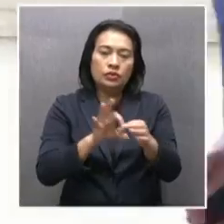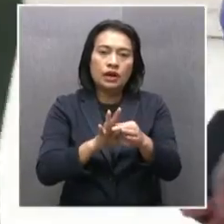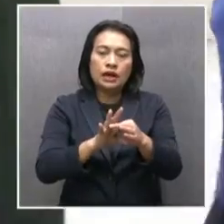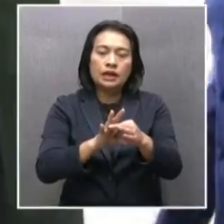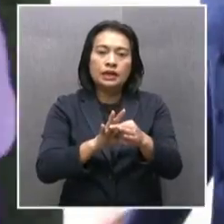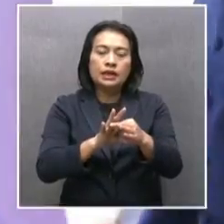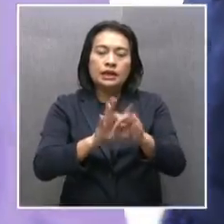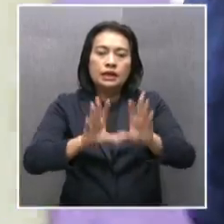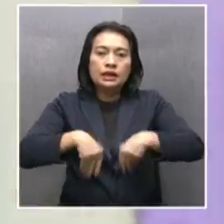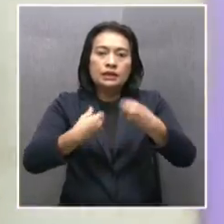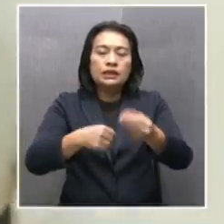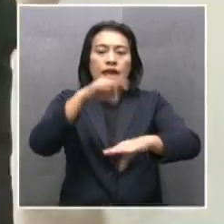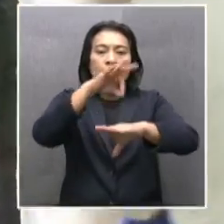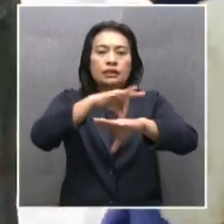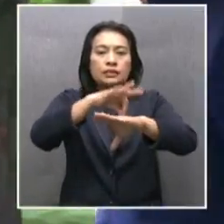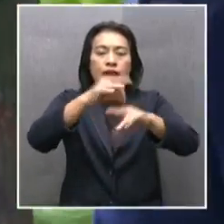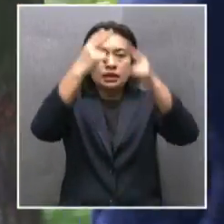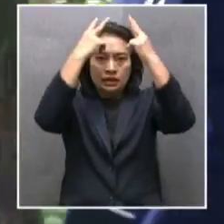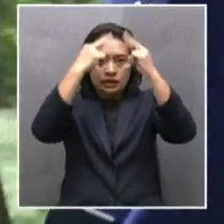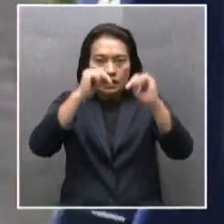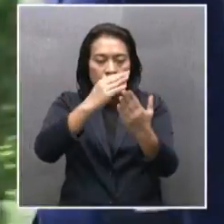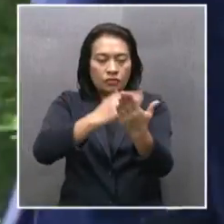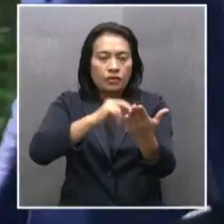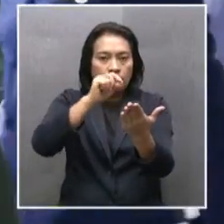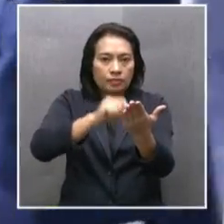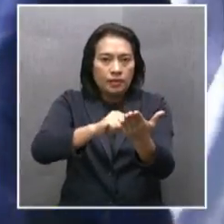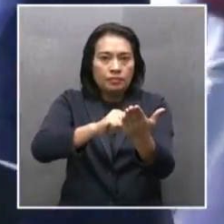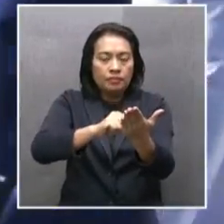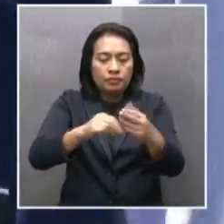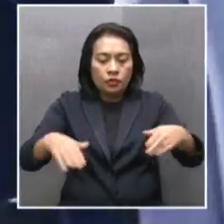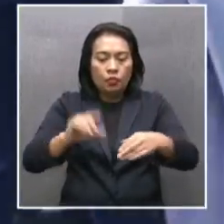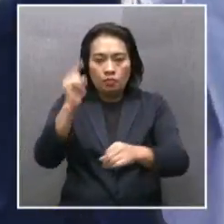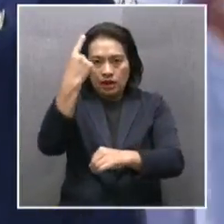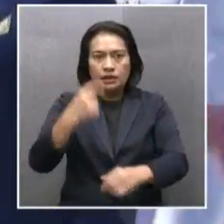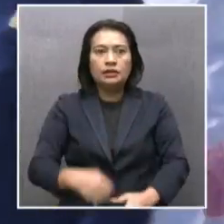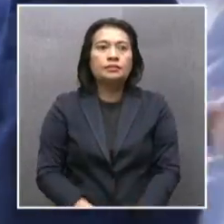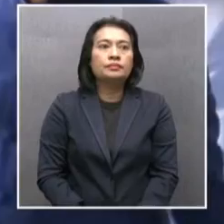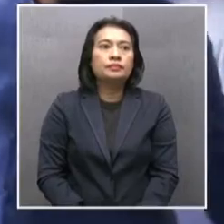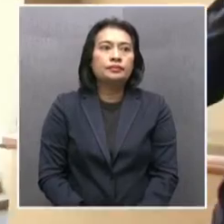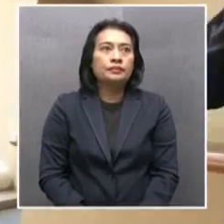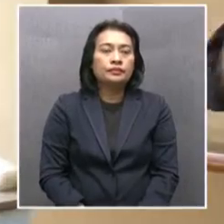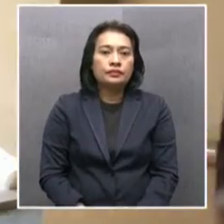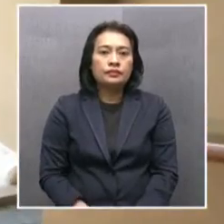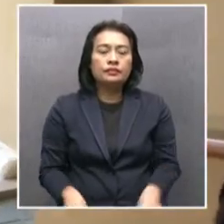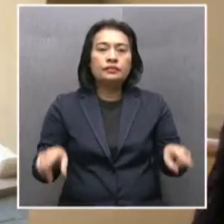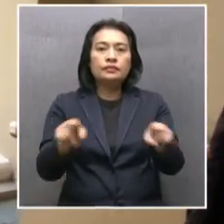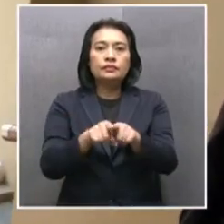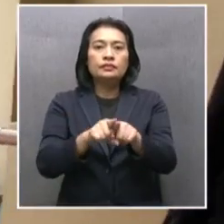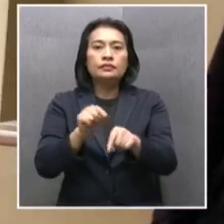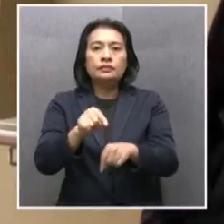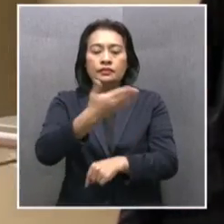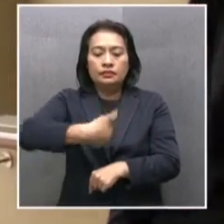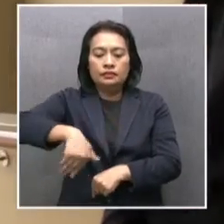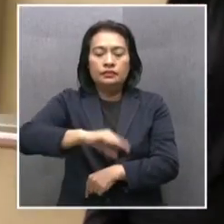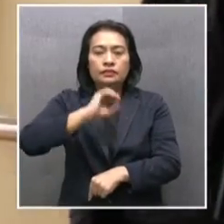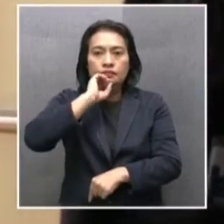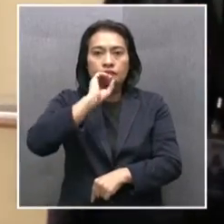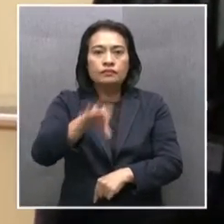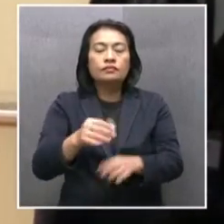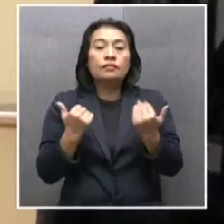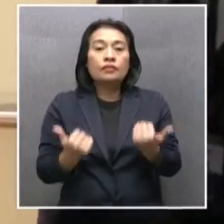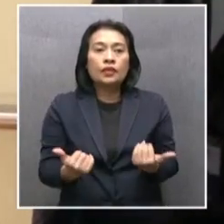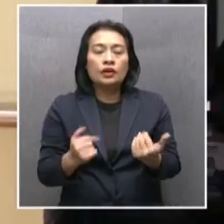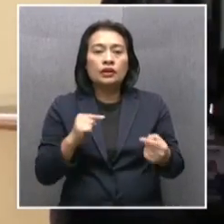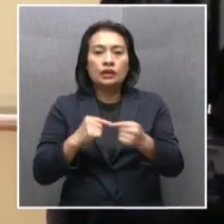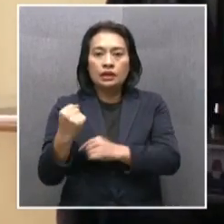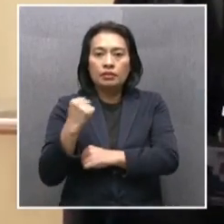หม่อมแต่งตั้งนายกรัฐมนตรีและครม.ชุดใหม่ ก็เป็นอย่างที่ทุกคนพูดนะครับวันนี้มันก็อยู่ในอำนาจหน้า